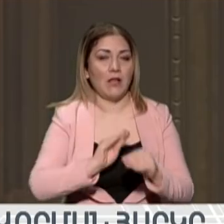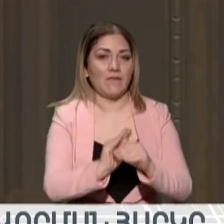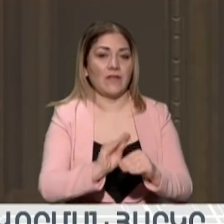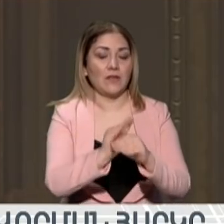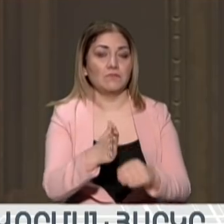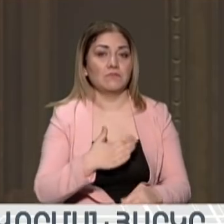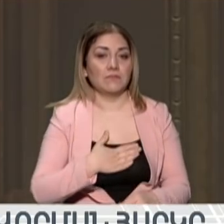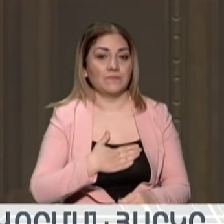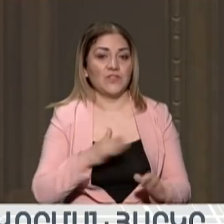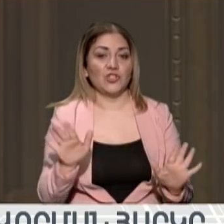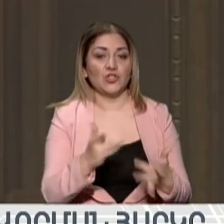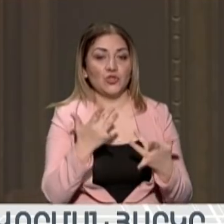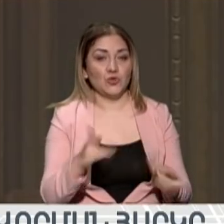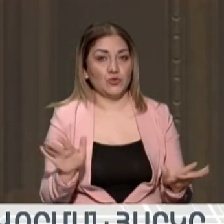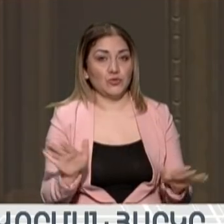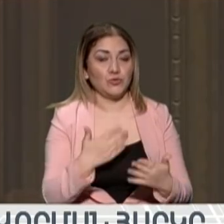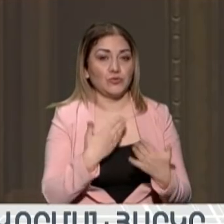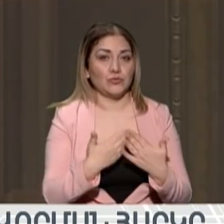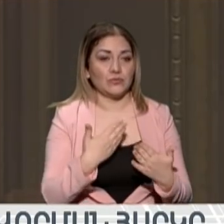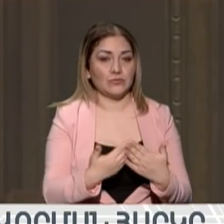տեմպերով մենք մեր հաշվարկների համաձայն